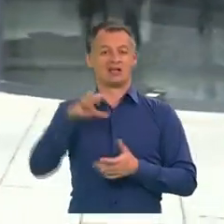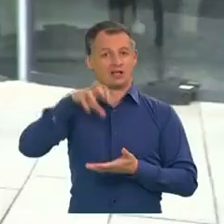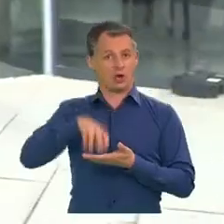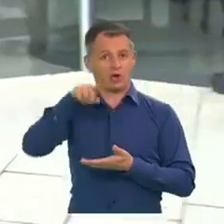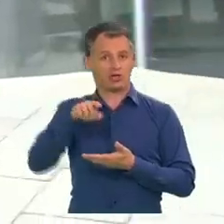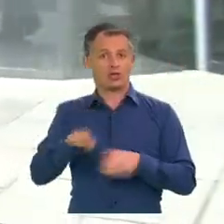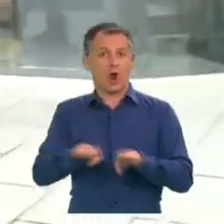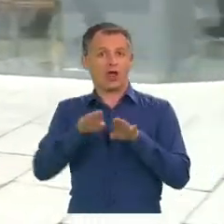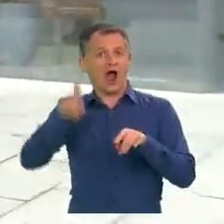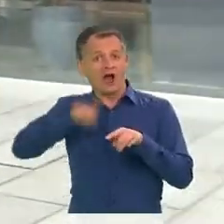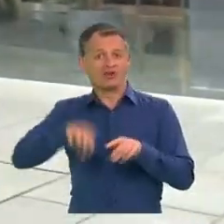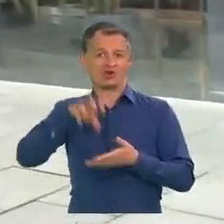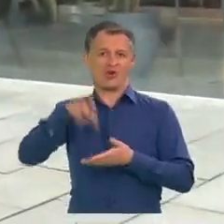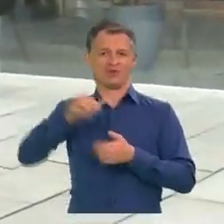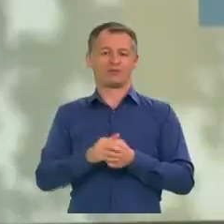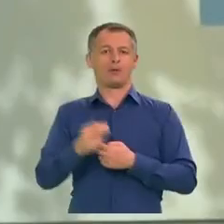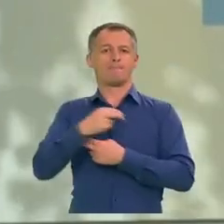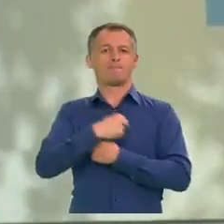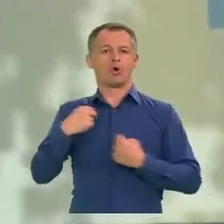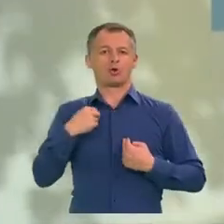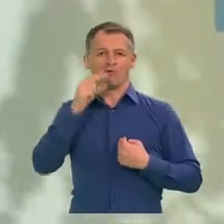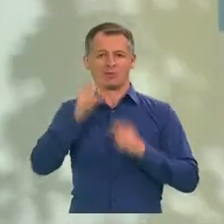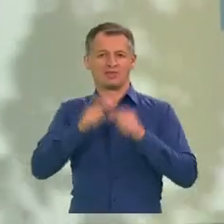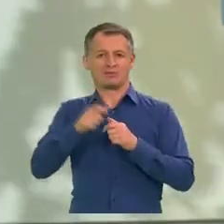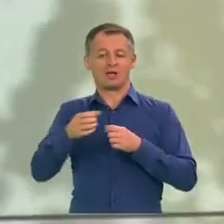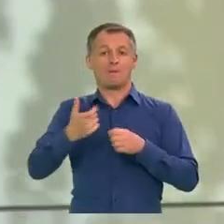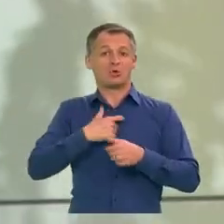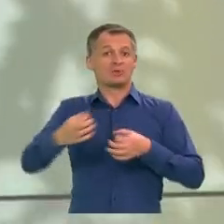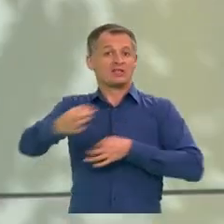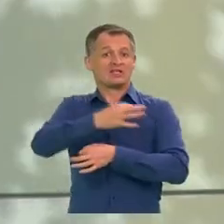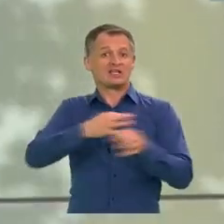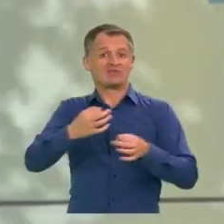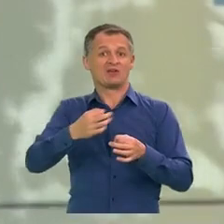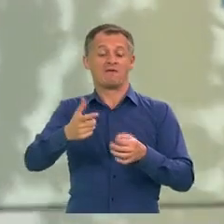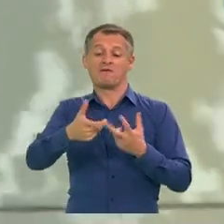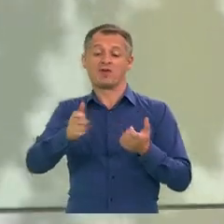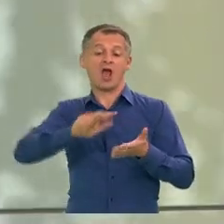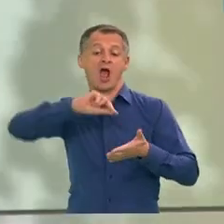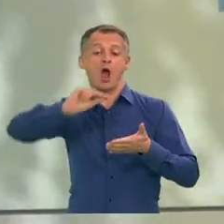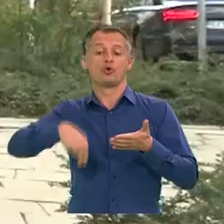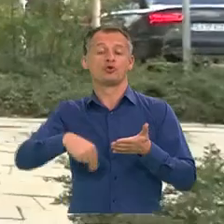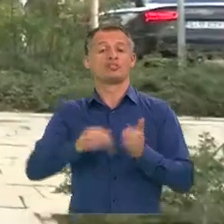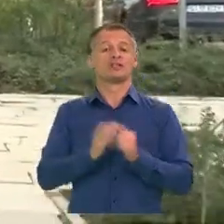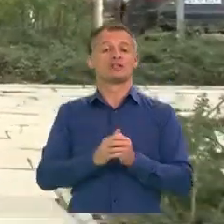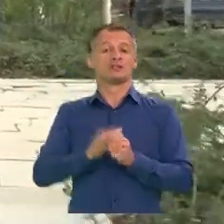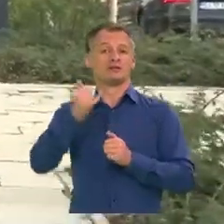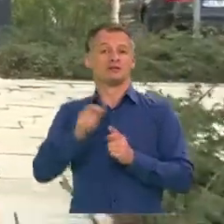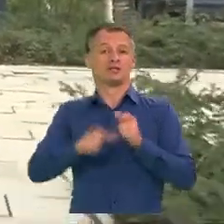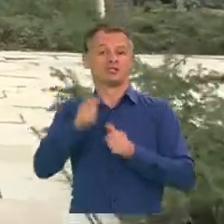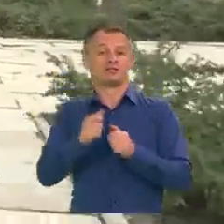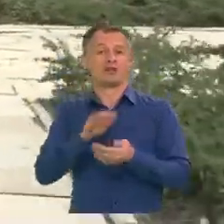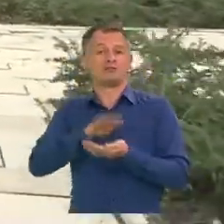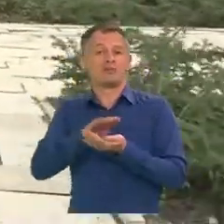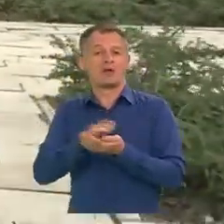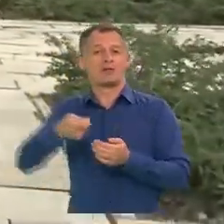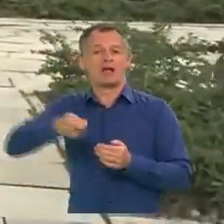din același departament. Procurorii vorbesc de un posibil transfer neautorizat de date legate de prospecțiunile în zăcămintele